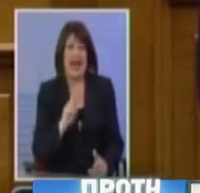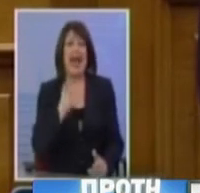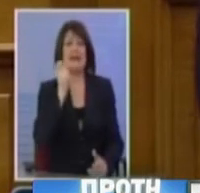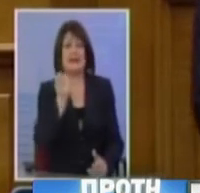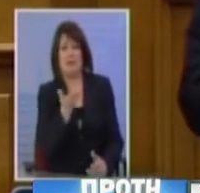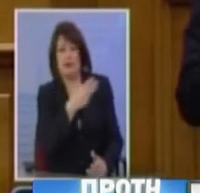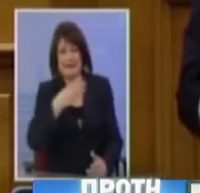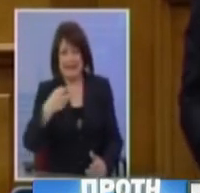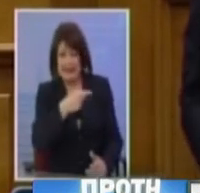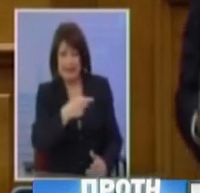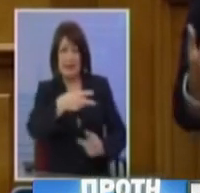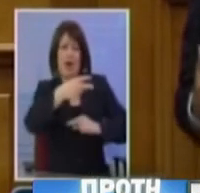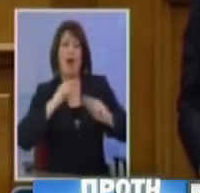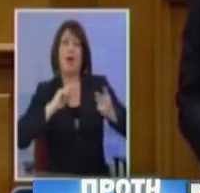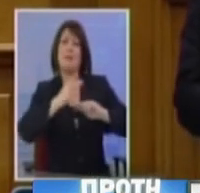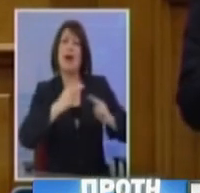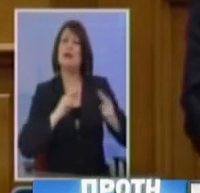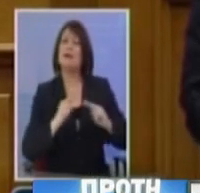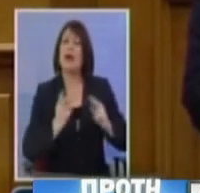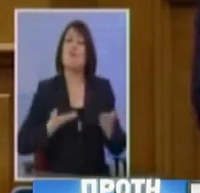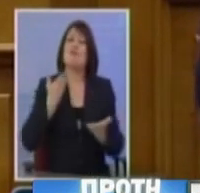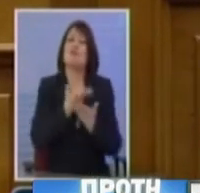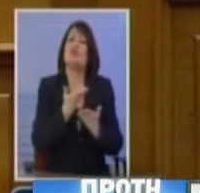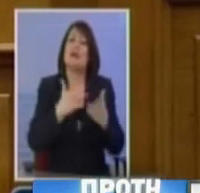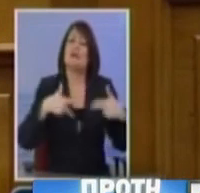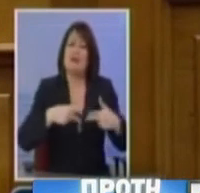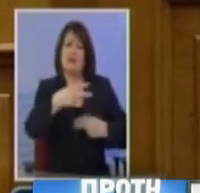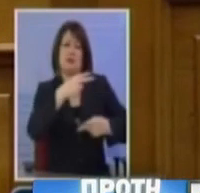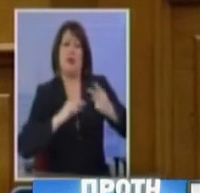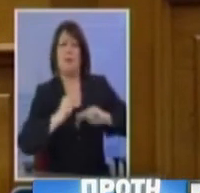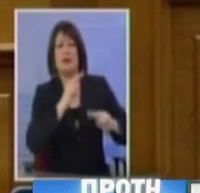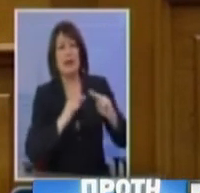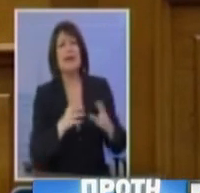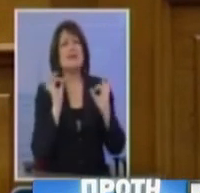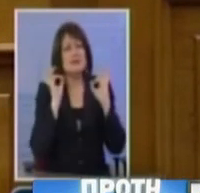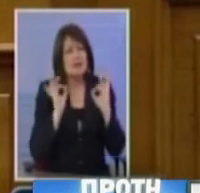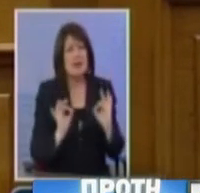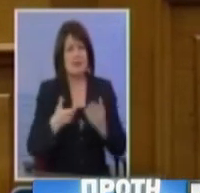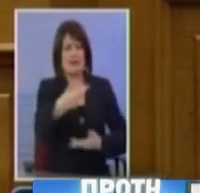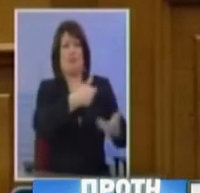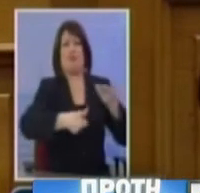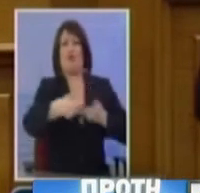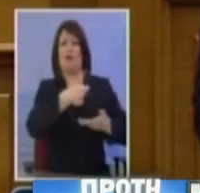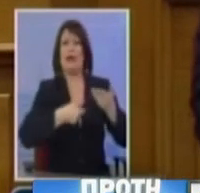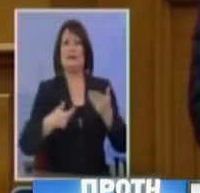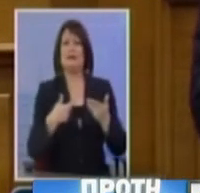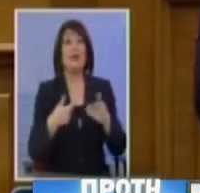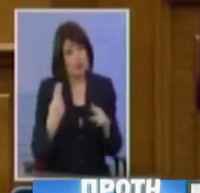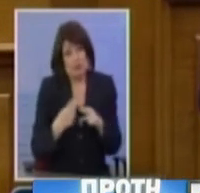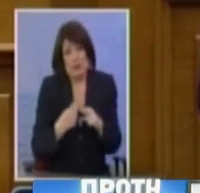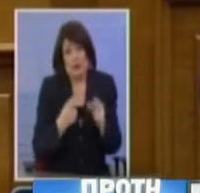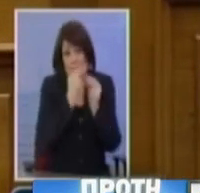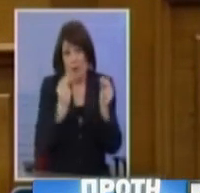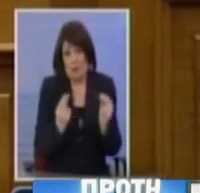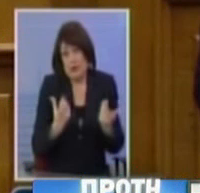πράγματα. Η χώρα οφείλει και πρέπει να πάει μπροστά. Η συνταγή του αύριο δεν μπορεί να είναι ότι μας έφερε εδώ, είπε ο Υπουργός. Να δούμε το σχετικό